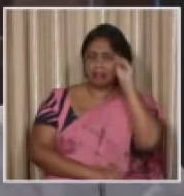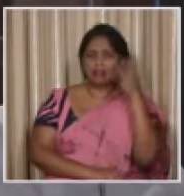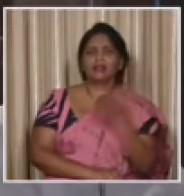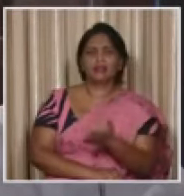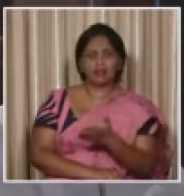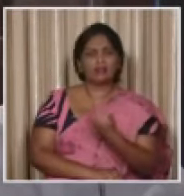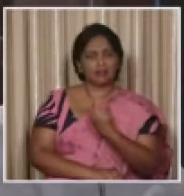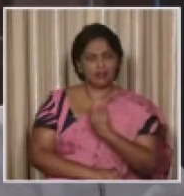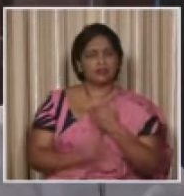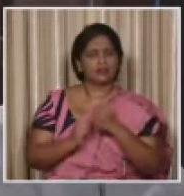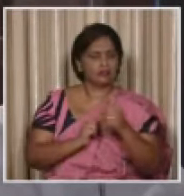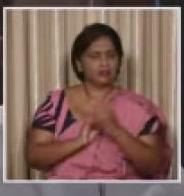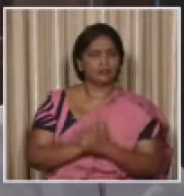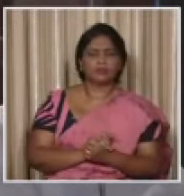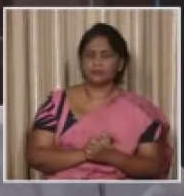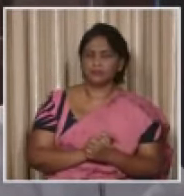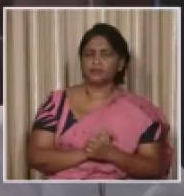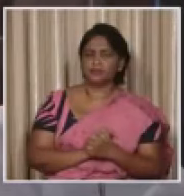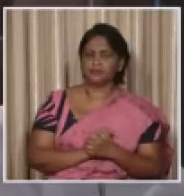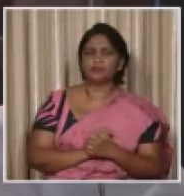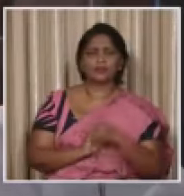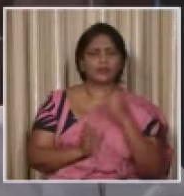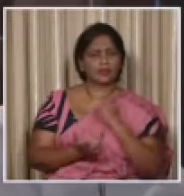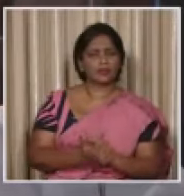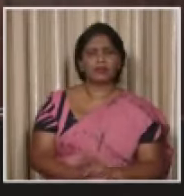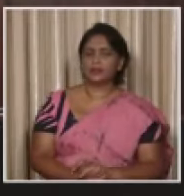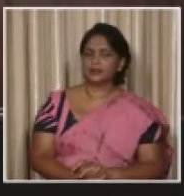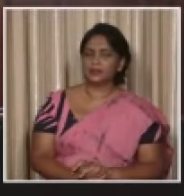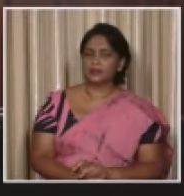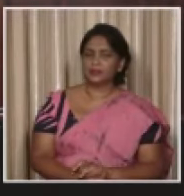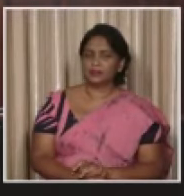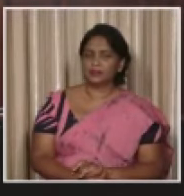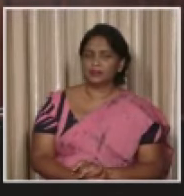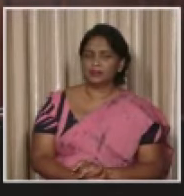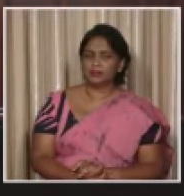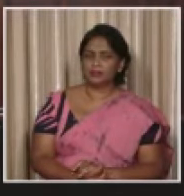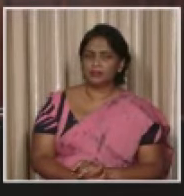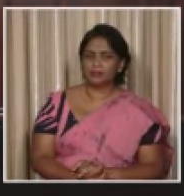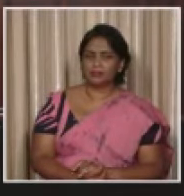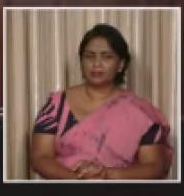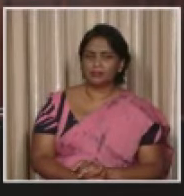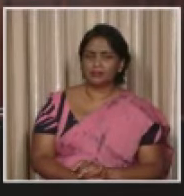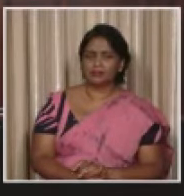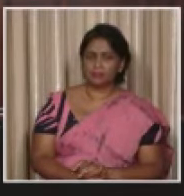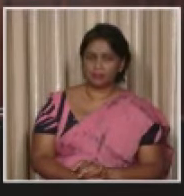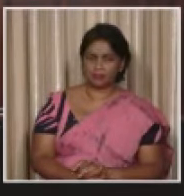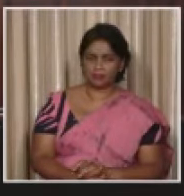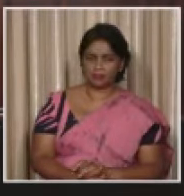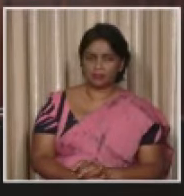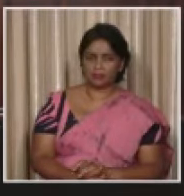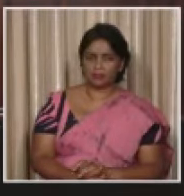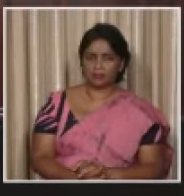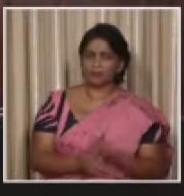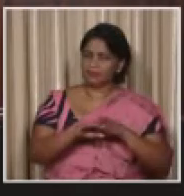මේක අපි විසින් කරපු එකක් නෙමෙයි අවසාන වශයෙන් ඔබතුමාගේ කාරණා මා බැංකුව ස්වාධීන නියෝජ්‍ය කතානායකතුමනි නෑ